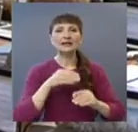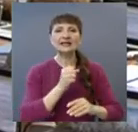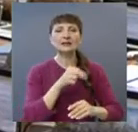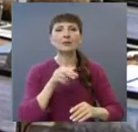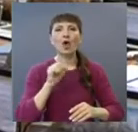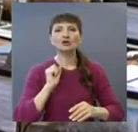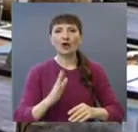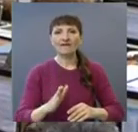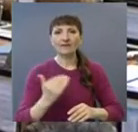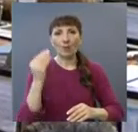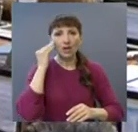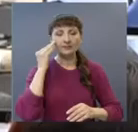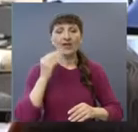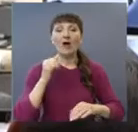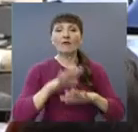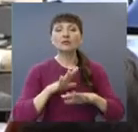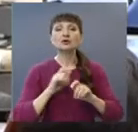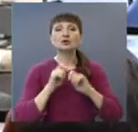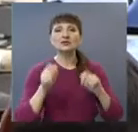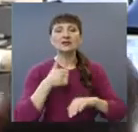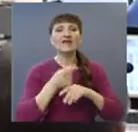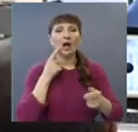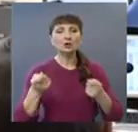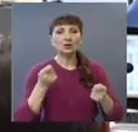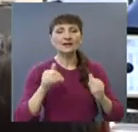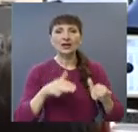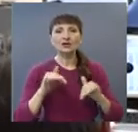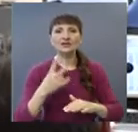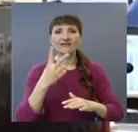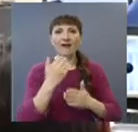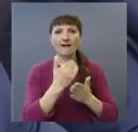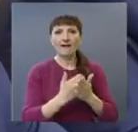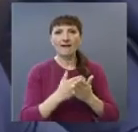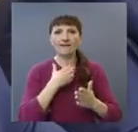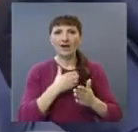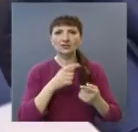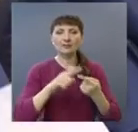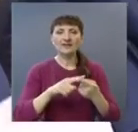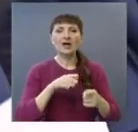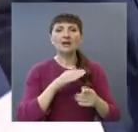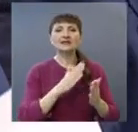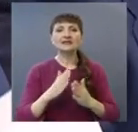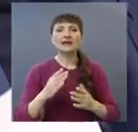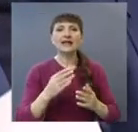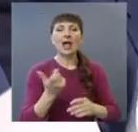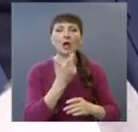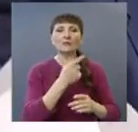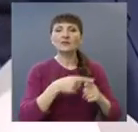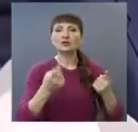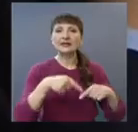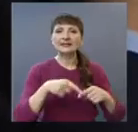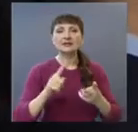Перуашев. Он подчеркнул, что фонд был создан главой государства для решения 2 основных задач – стабилизации экономики в период кризисов, а